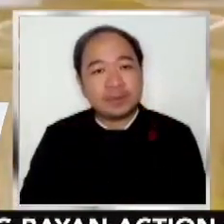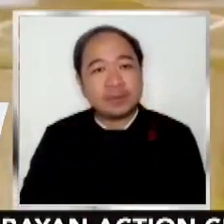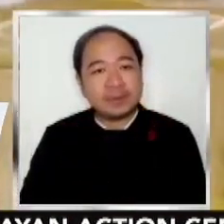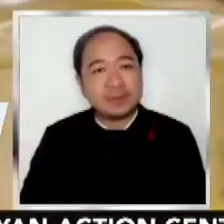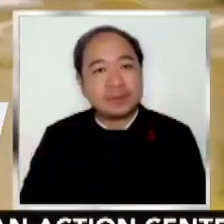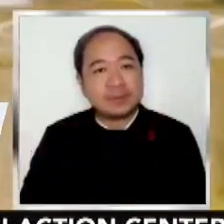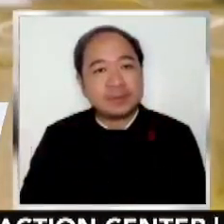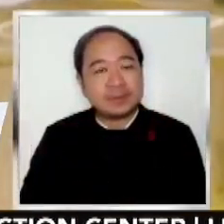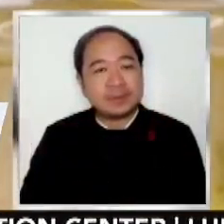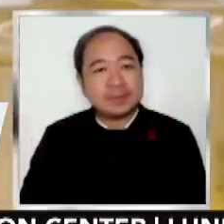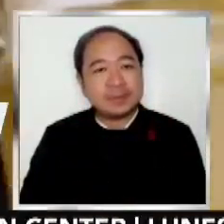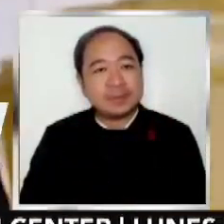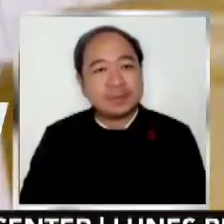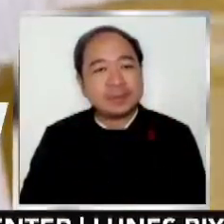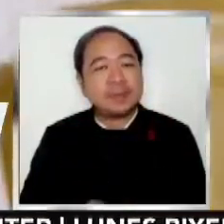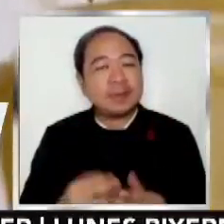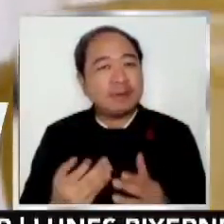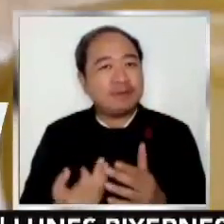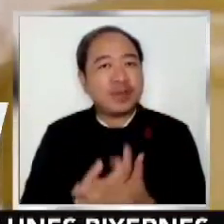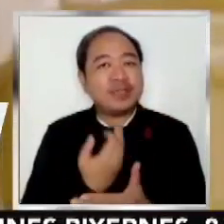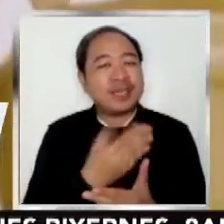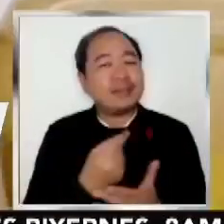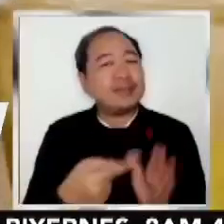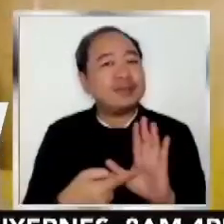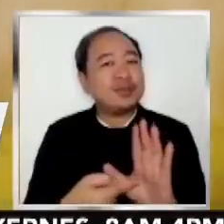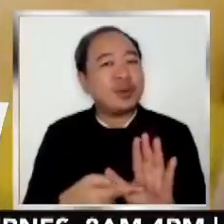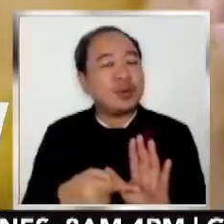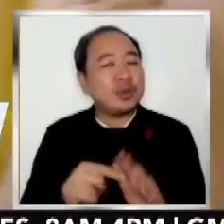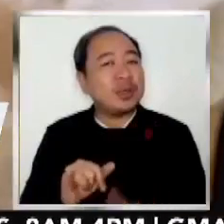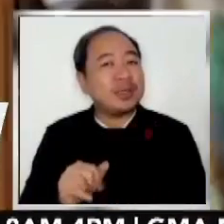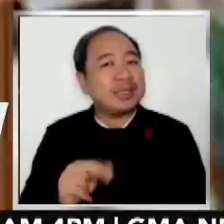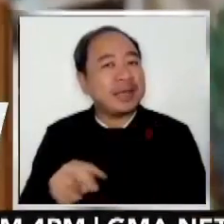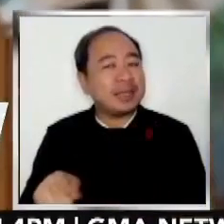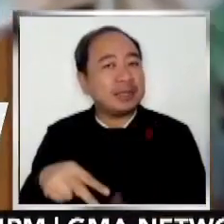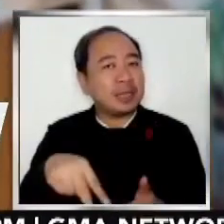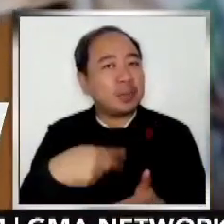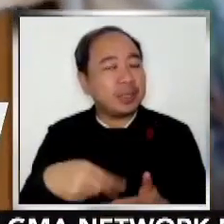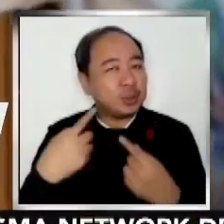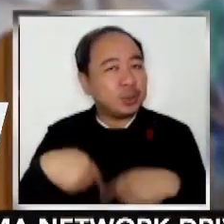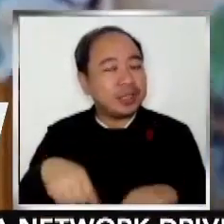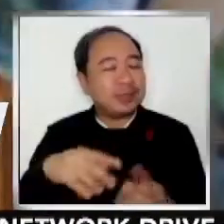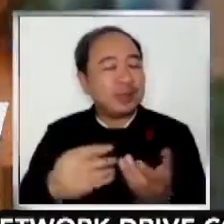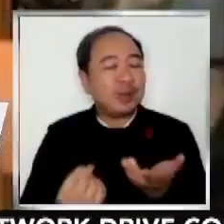fresh at nagpa-sample pa si Yan Yan ng dance moves habang nagluluto.